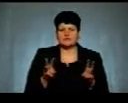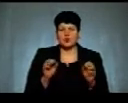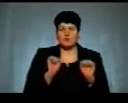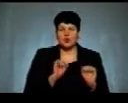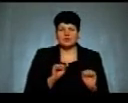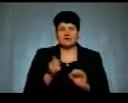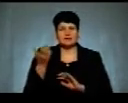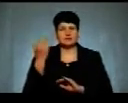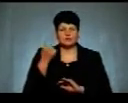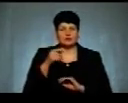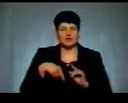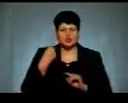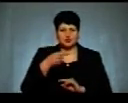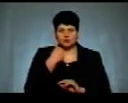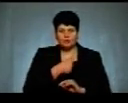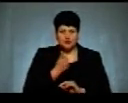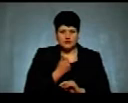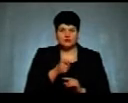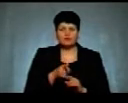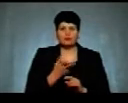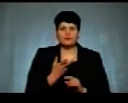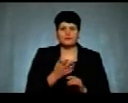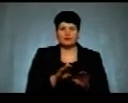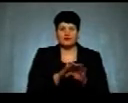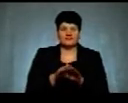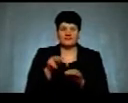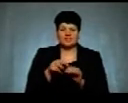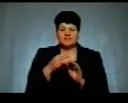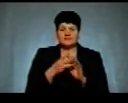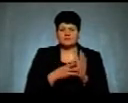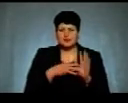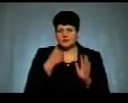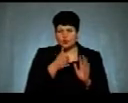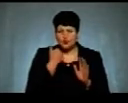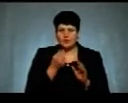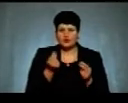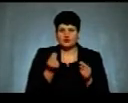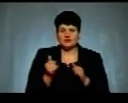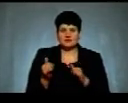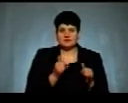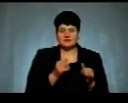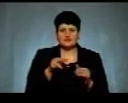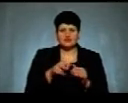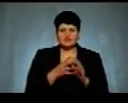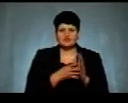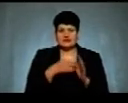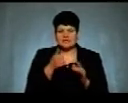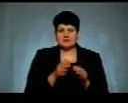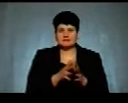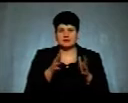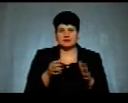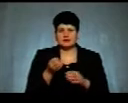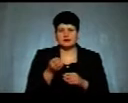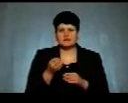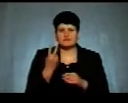році. Таким чином, порівняно з 2018 роком, фонд грошового забезпечення на 2019 рік збільшено на 15,2